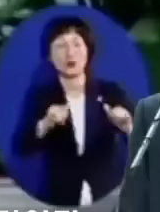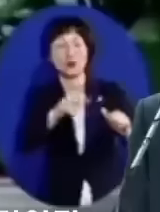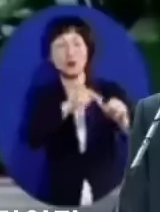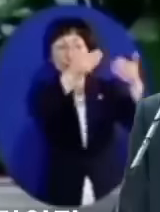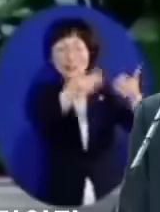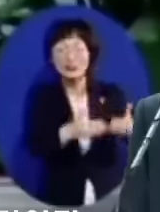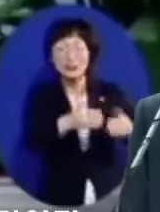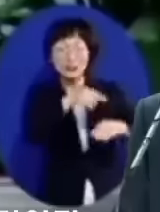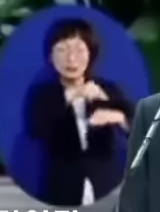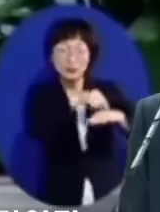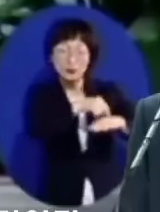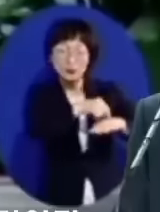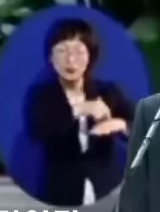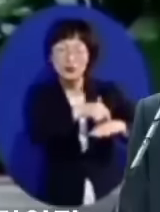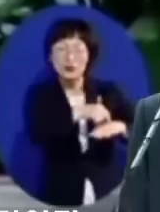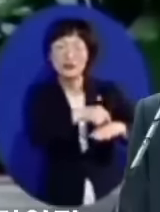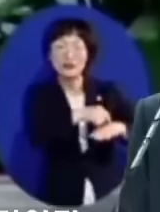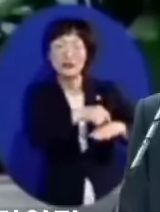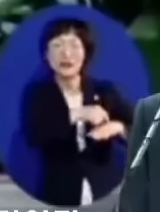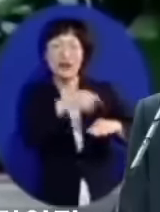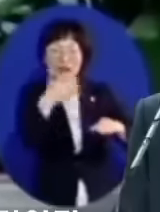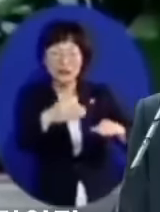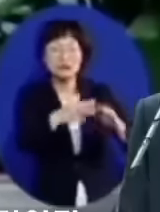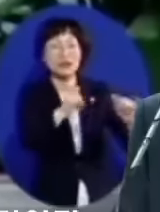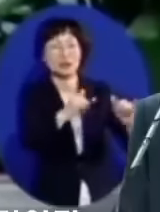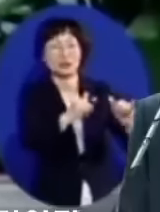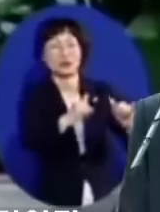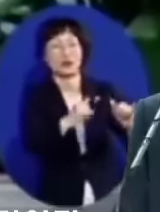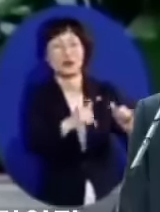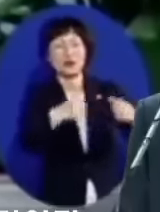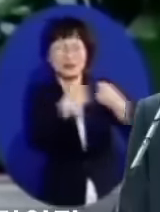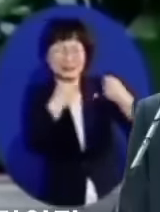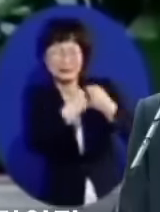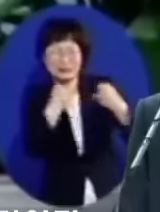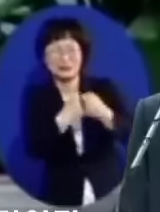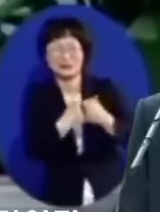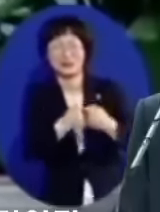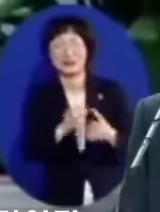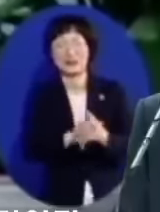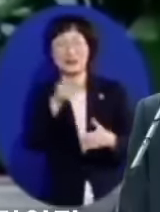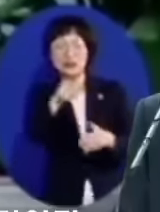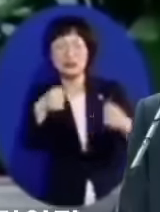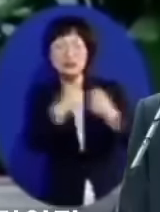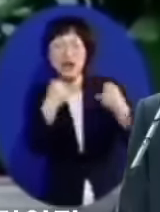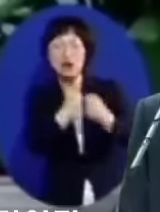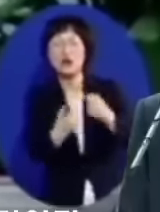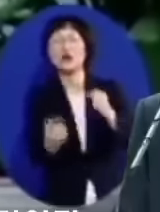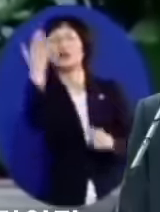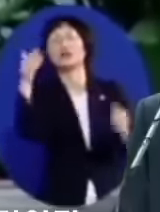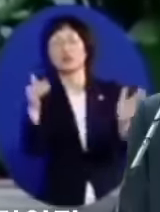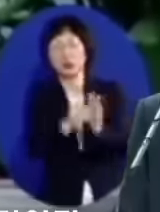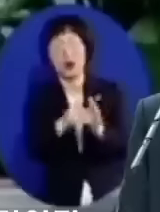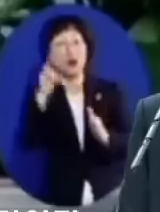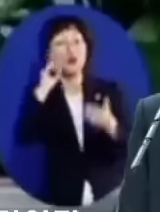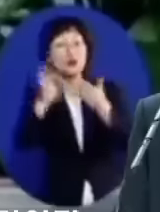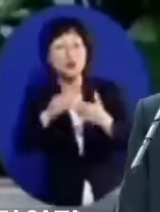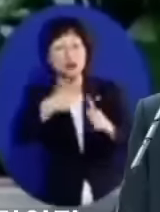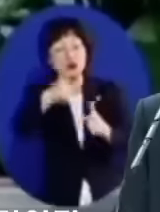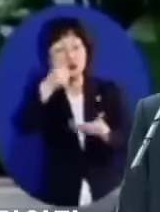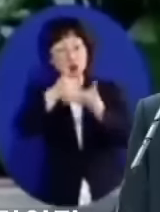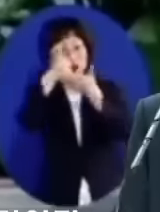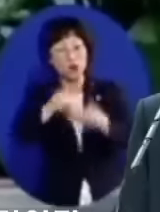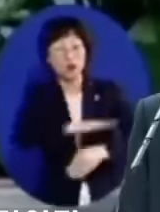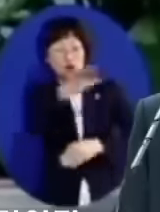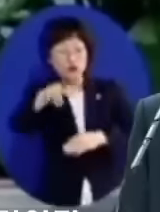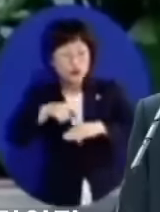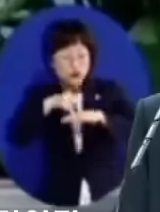못한 육적인 사람과 끊임없이 싸우는 것입니다. 이 싸움은 이미 이겨놓은 싸움인 것이 왜냐하면 예수님이